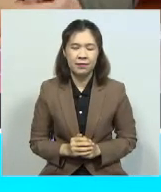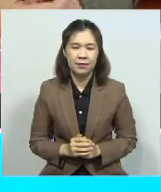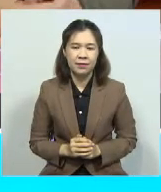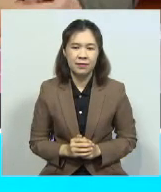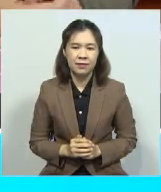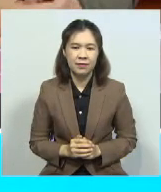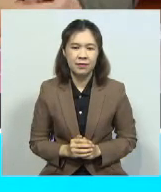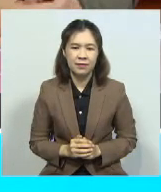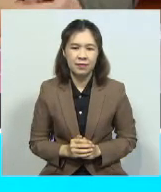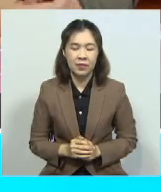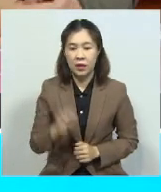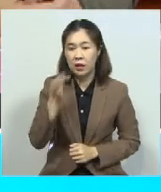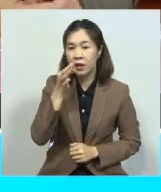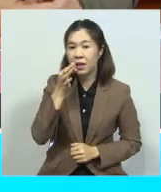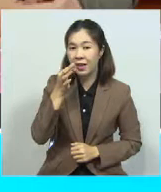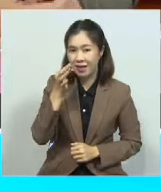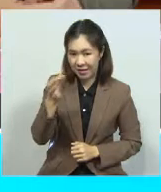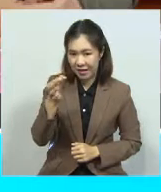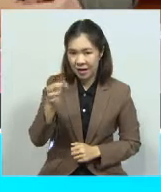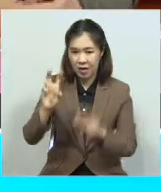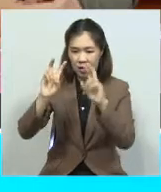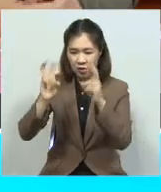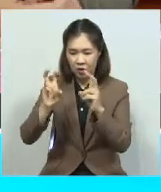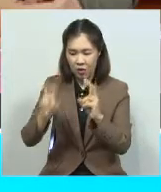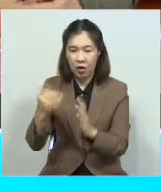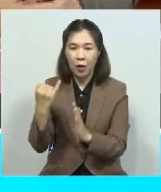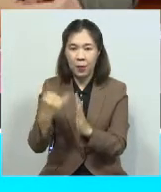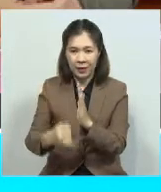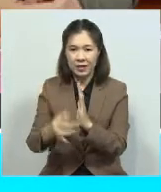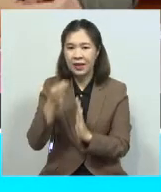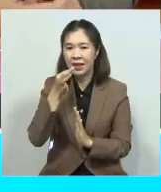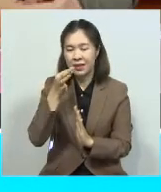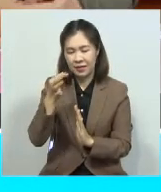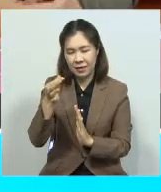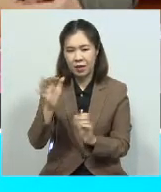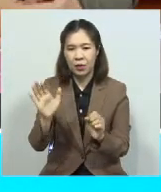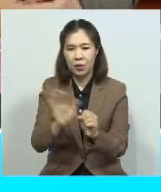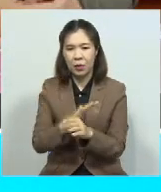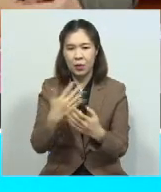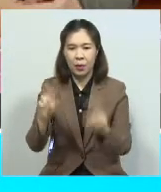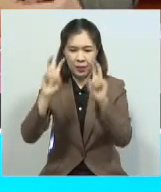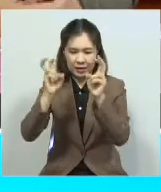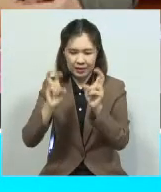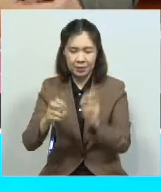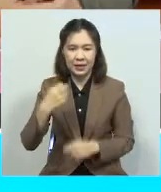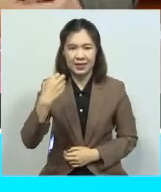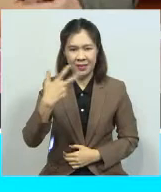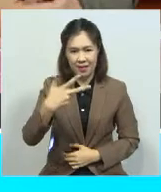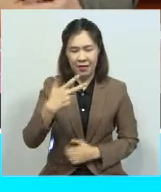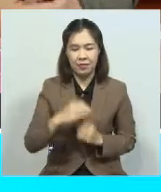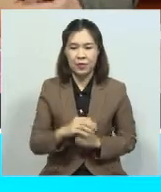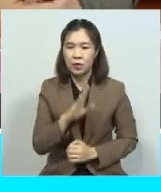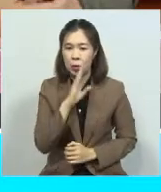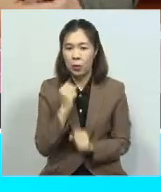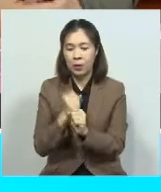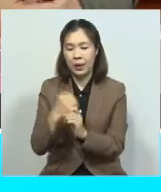เราได้แจ้งข้อหาทั้งหมดอยู่แล้วนะครับทั้งหมดขณะนี้แจ้งได้3ข้อหานะครับแต่ถ้าพบมีการ